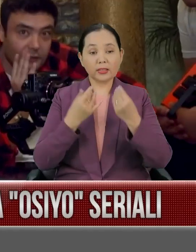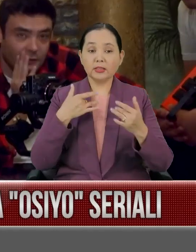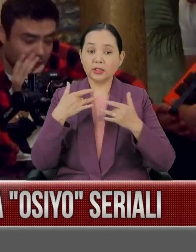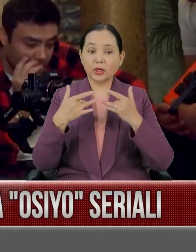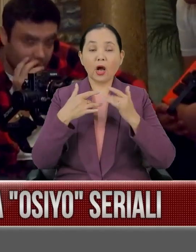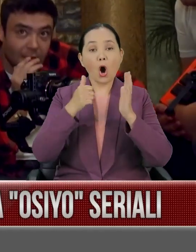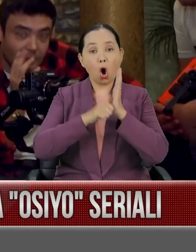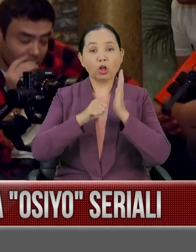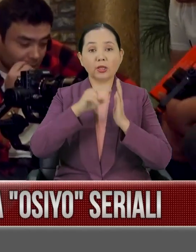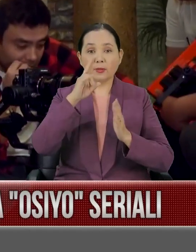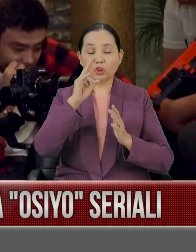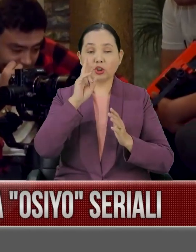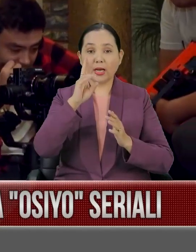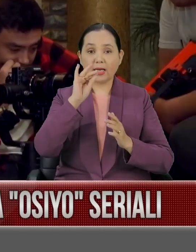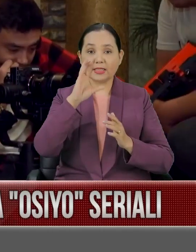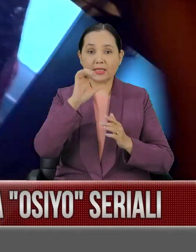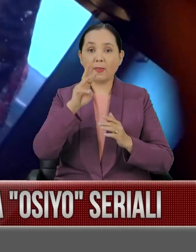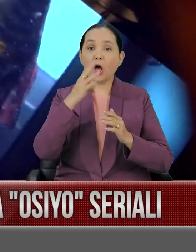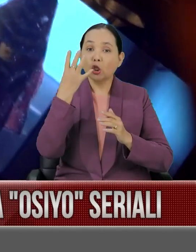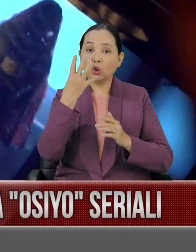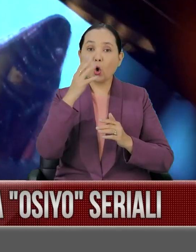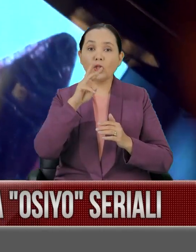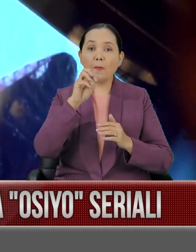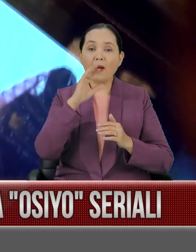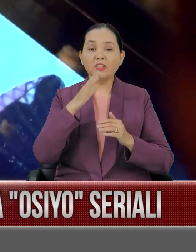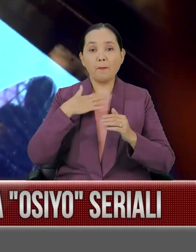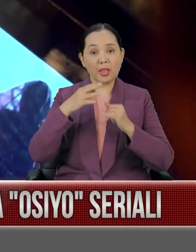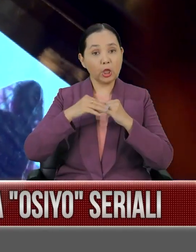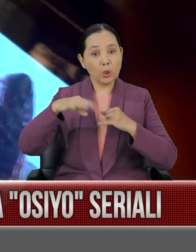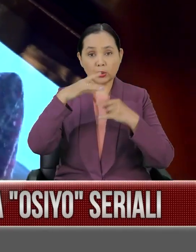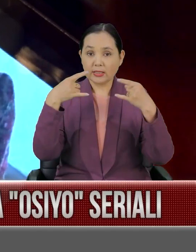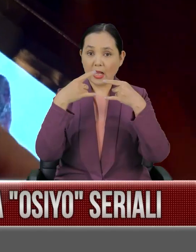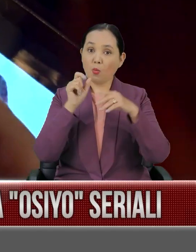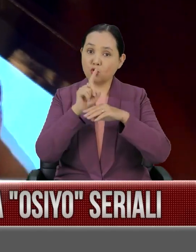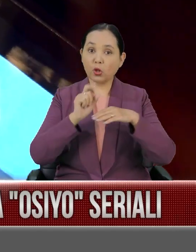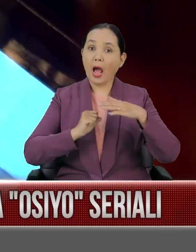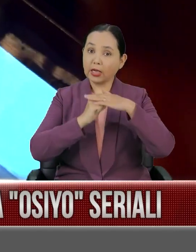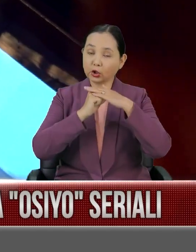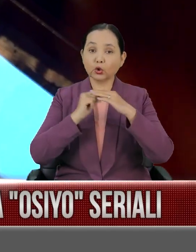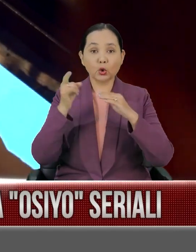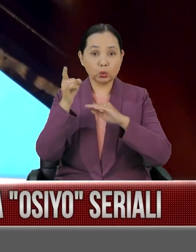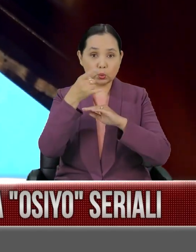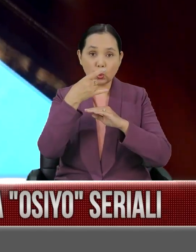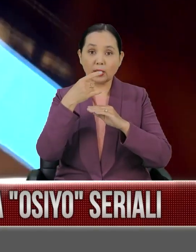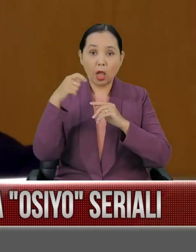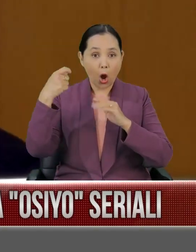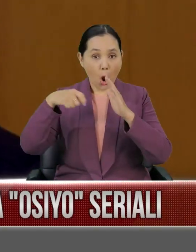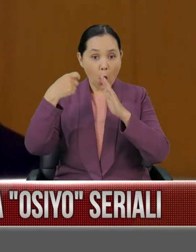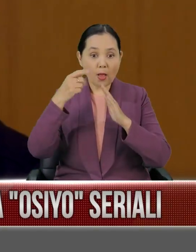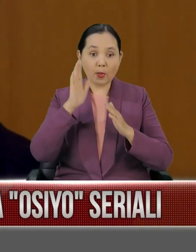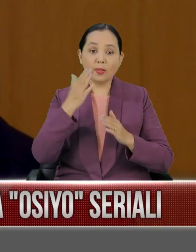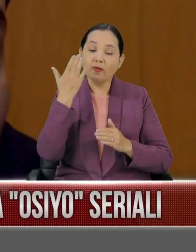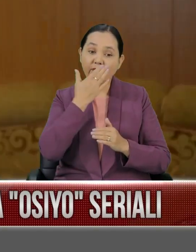beradi. 60 qismdan 4 mavsum davom etadigan film Mening yurtim telekanali buyurtmasi asosida suratga olinmoqda.